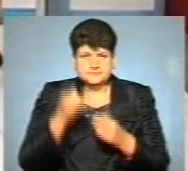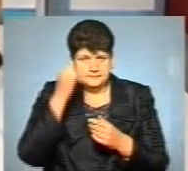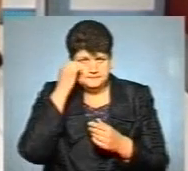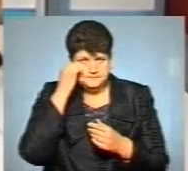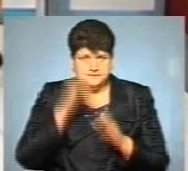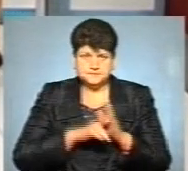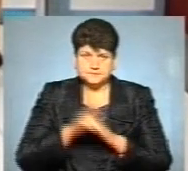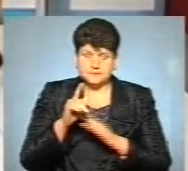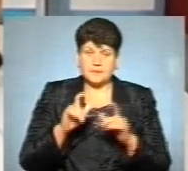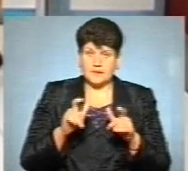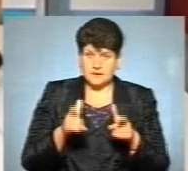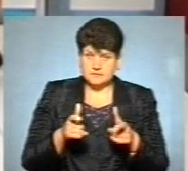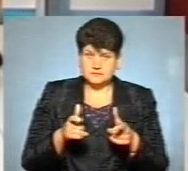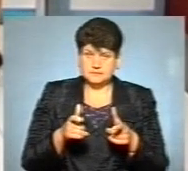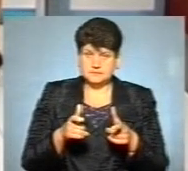на початку карантину